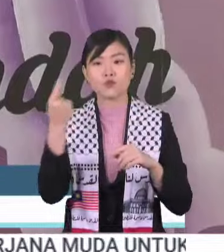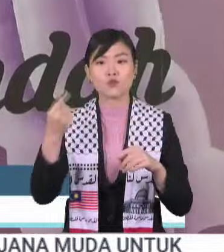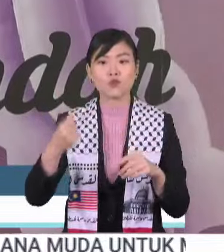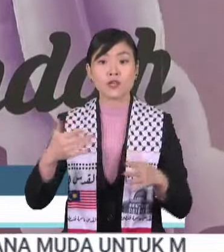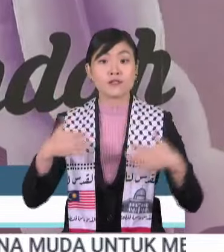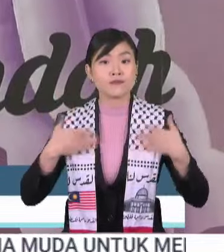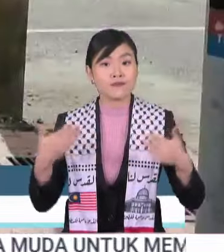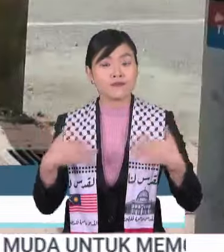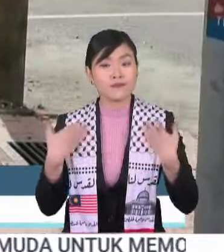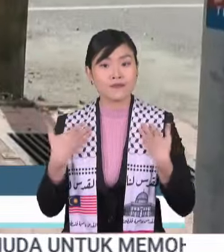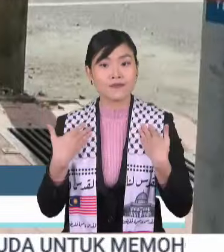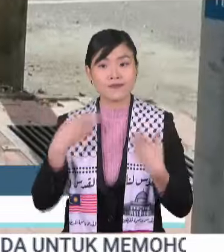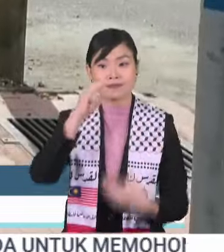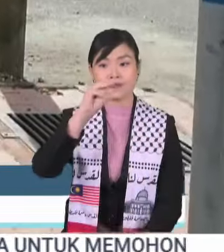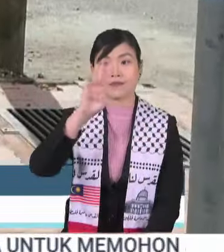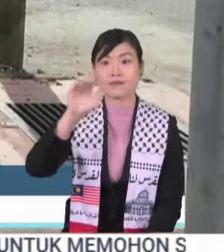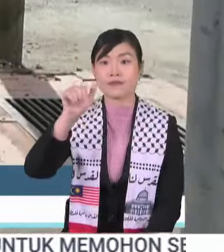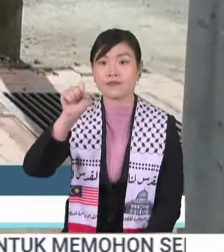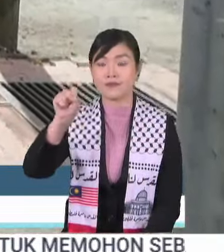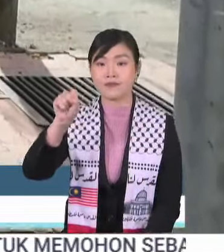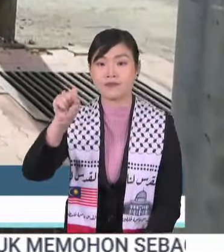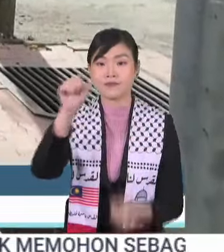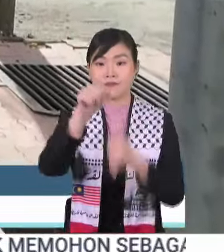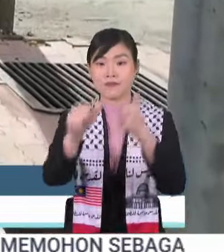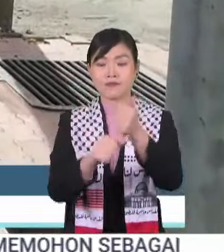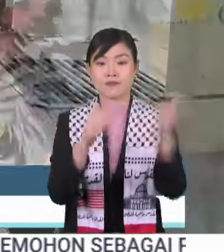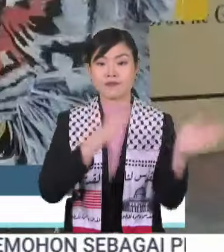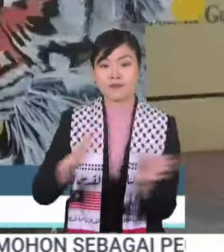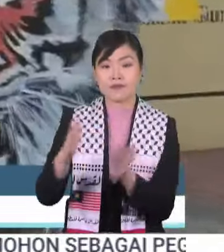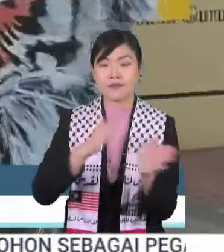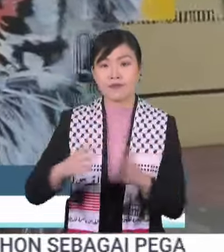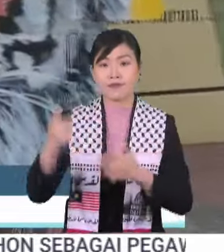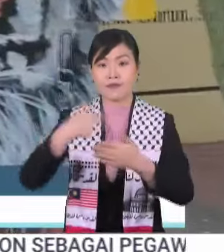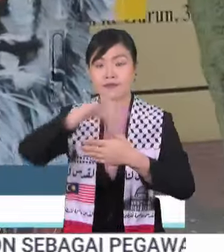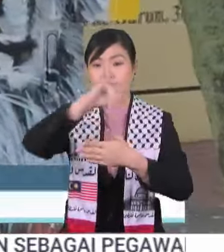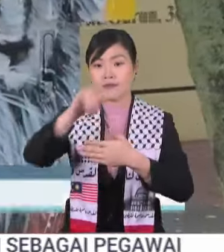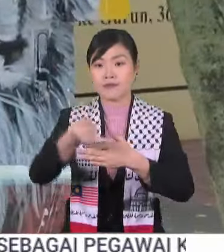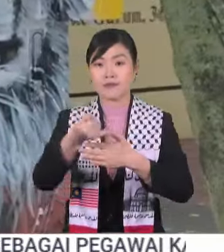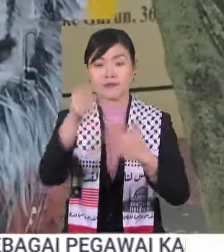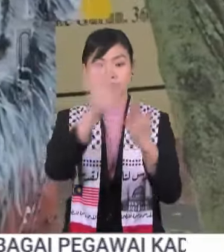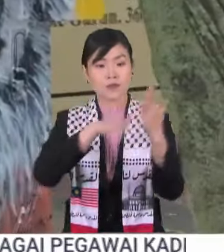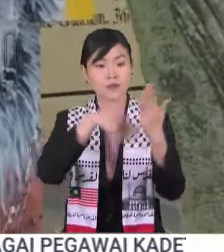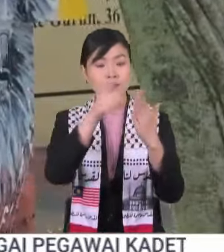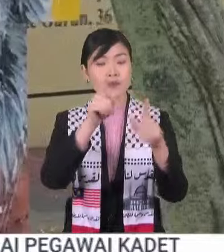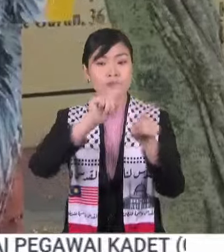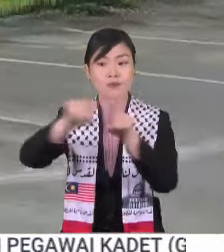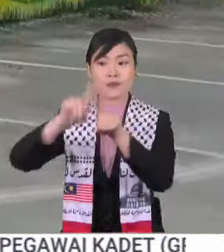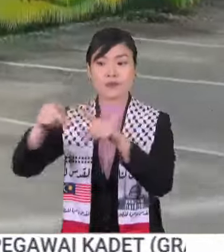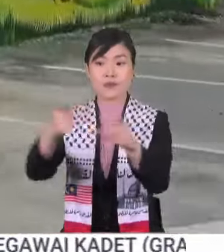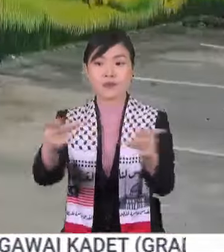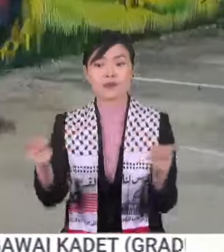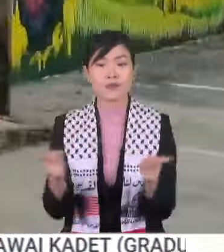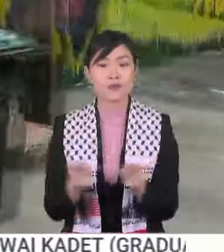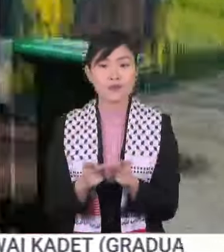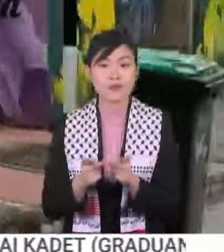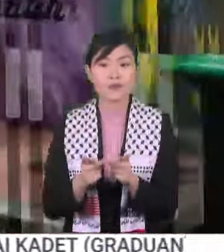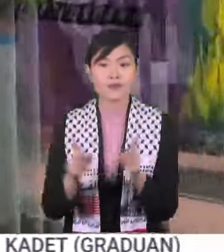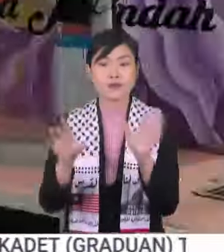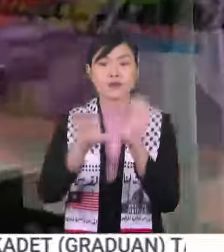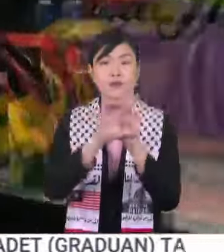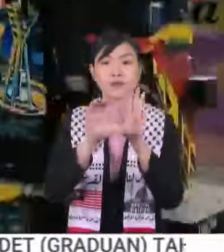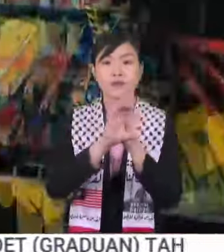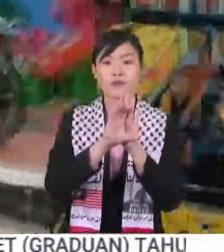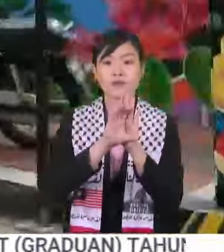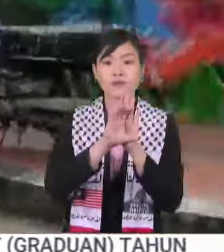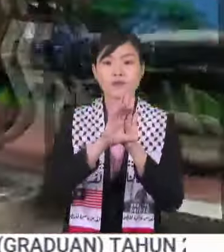menarik mbas dalam perancangan untuk melaksanakan projek mural di beberapa kawasan yang sesuai seperti